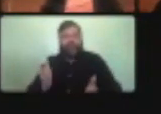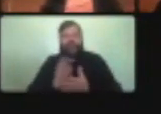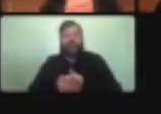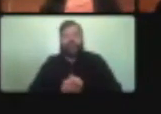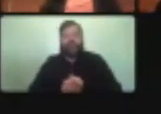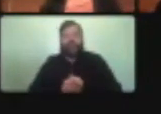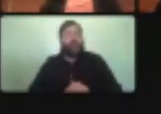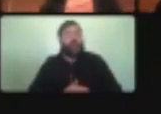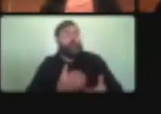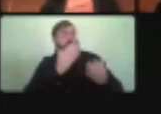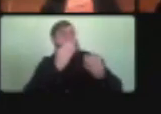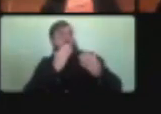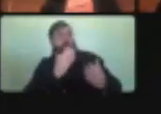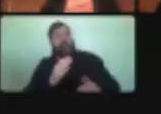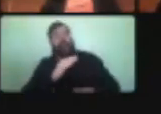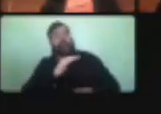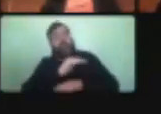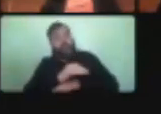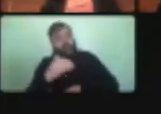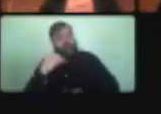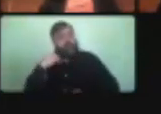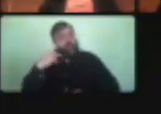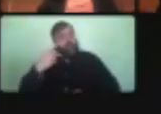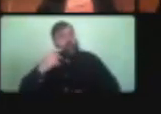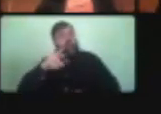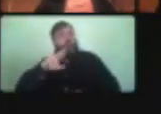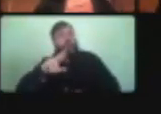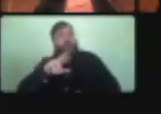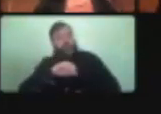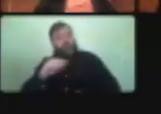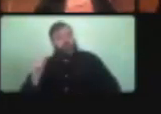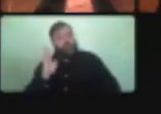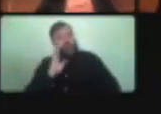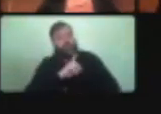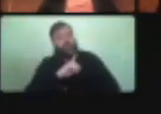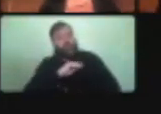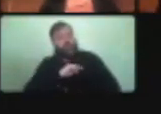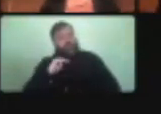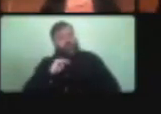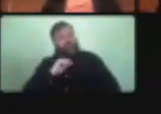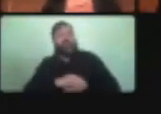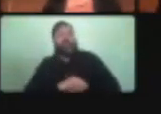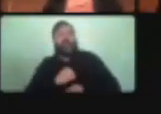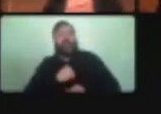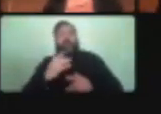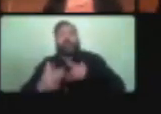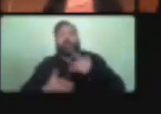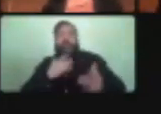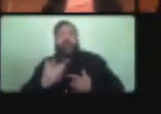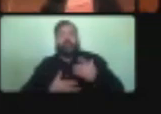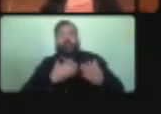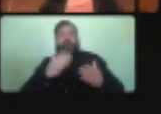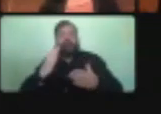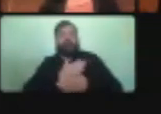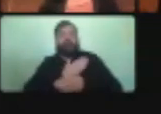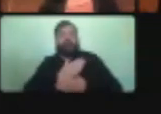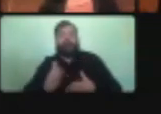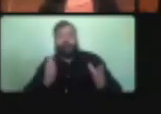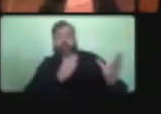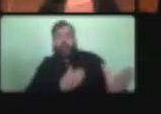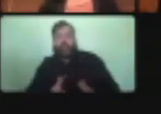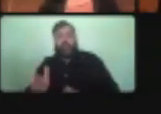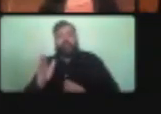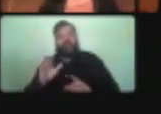kuzungumzia zaidi kuhusu swala hili. Asante sana wanabodi. Kwa kweli tuna mipango bora sana